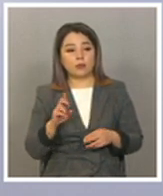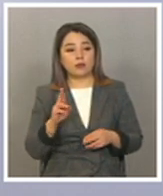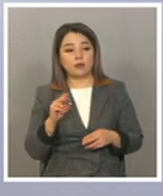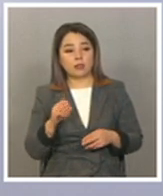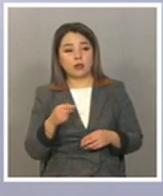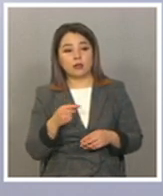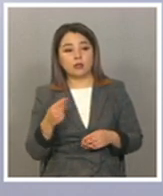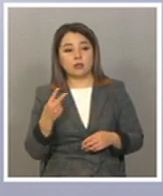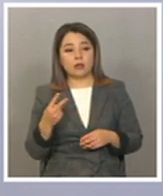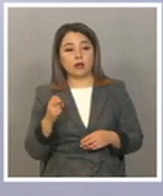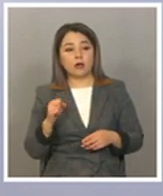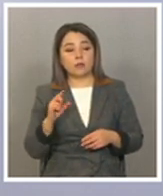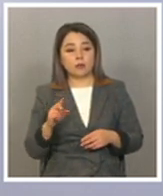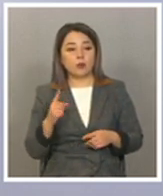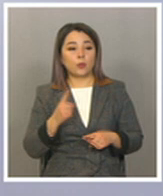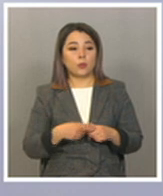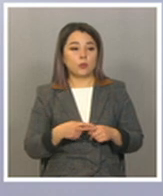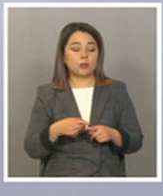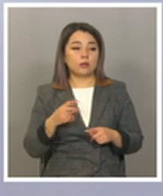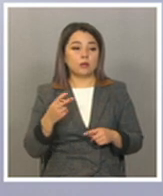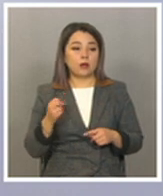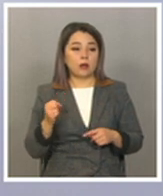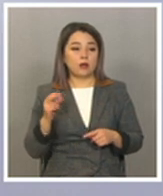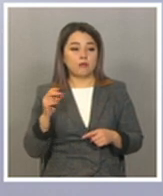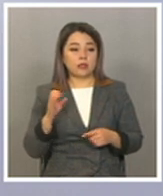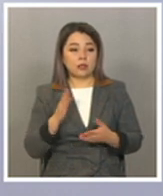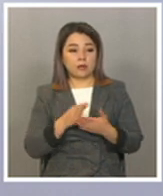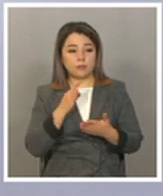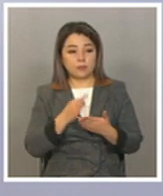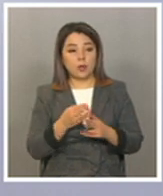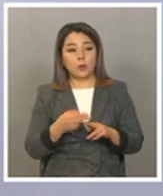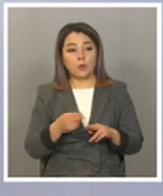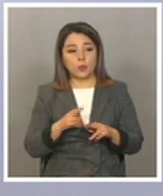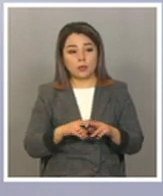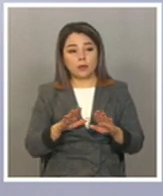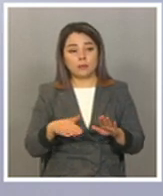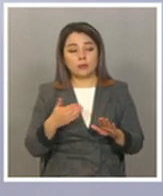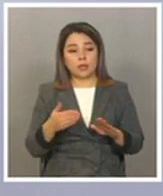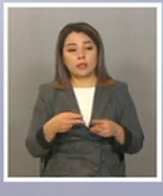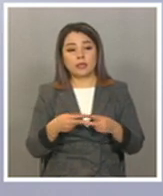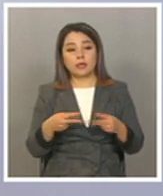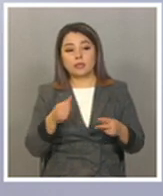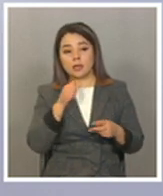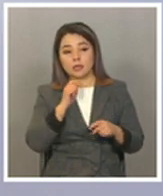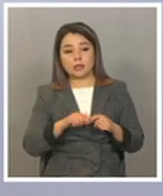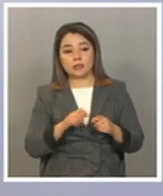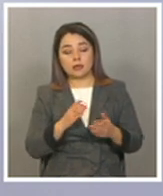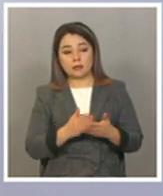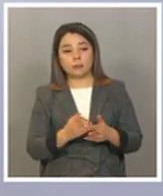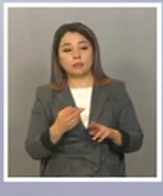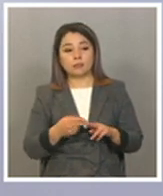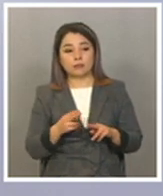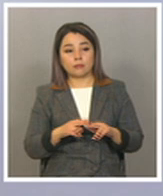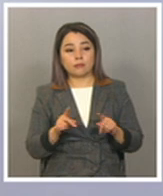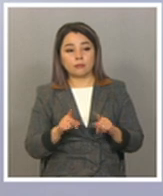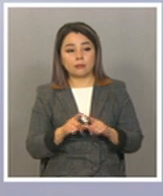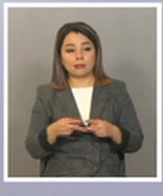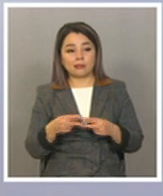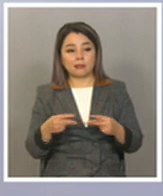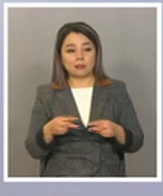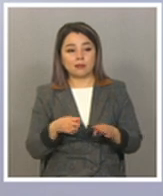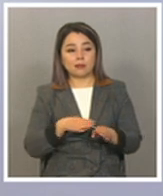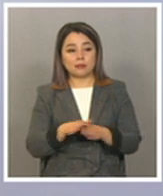азайту 2ab қосу a квадрат. Ал енді оларды теңестірейік. Ал бұл жерде теңдік